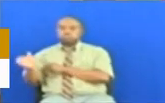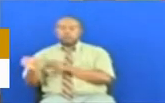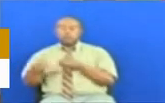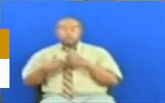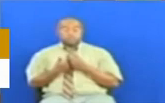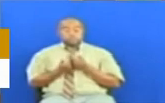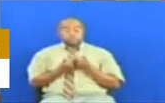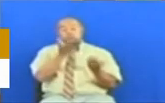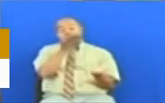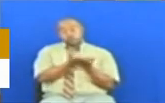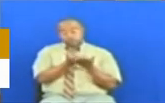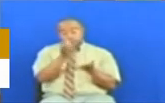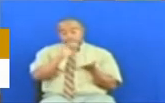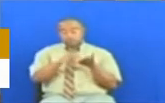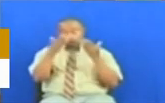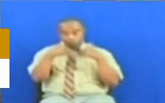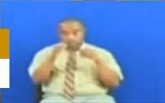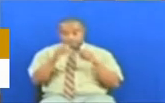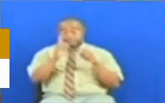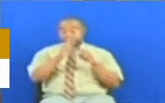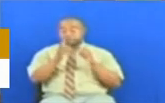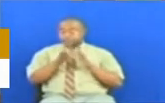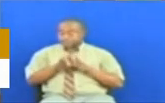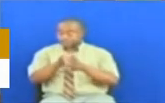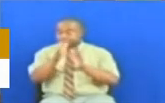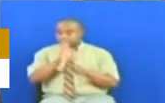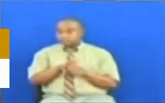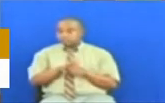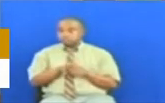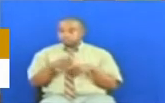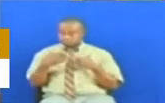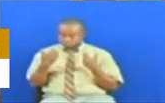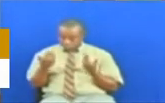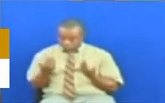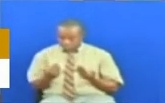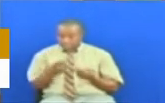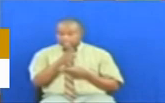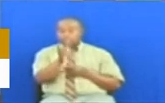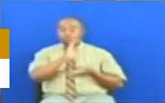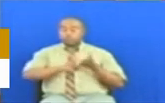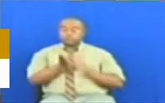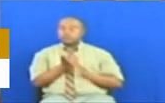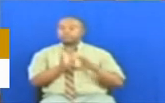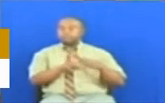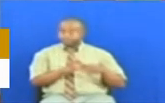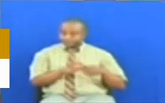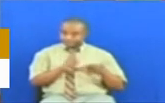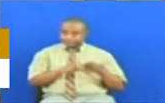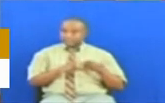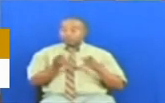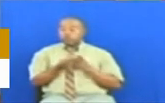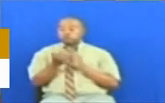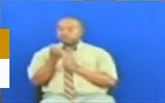hii wazi kwamba tuna njia nyingi, iko hiyo ya charter agreement, iko pia vile vile ya joint